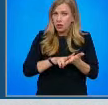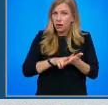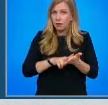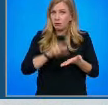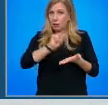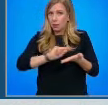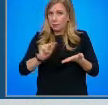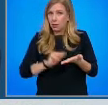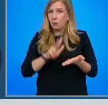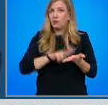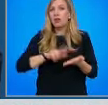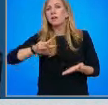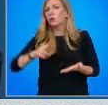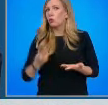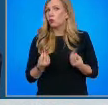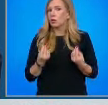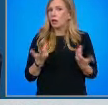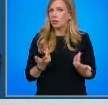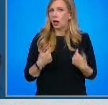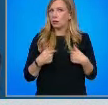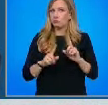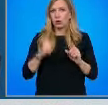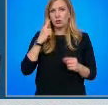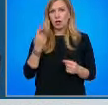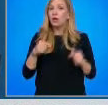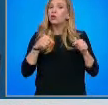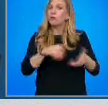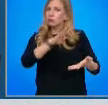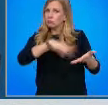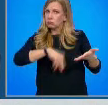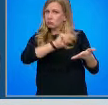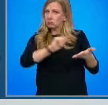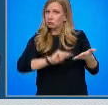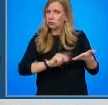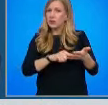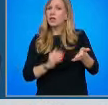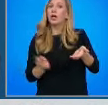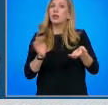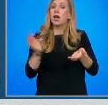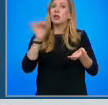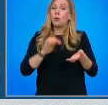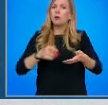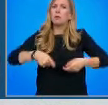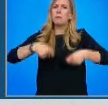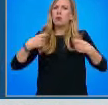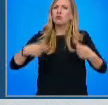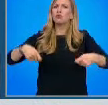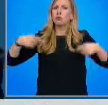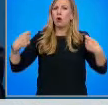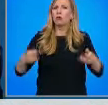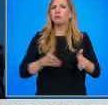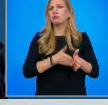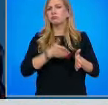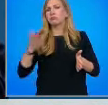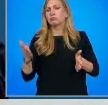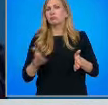а потвърждава и нещо друго, което към предишния ден не го знае. Че това са натрупани просрочия